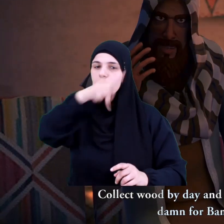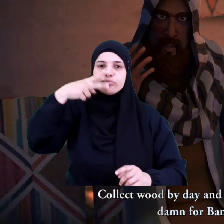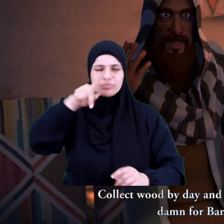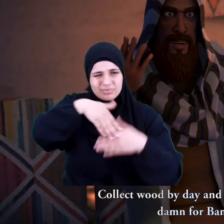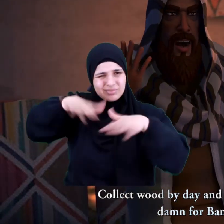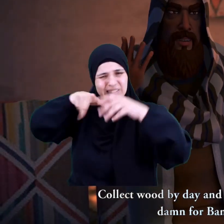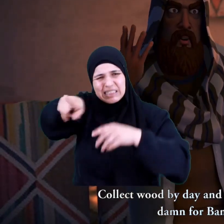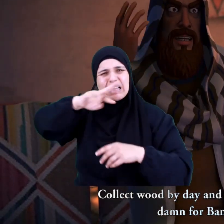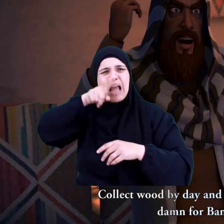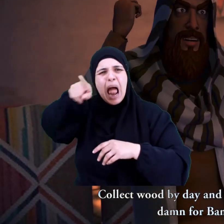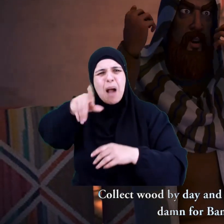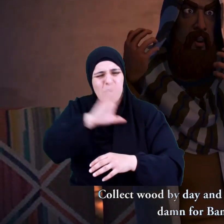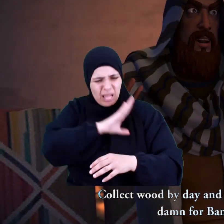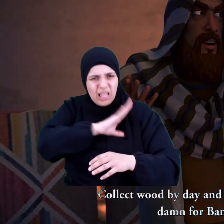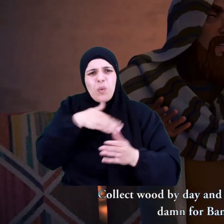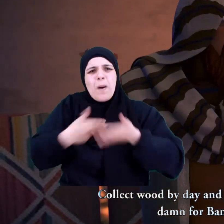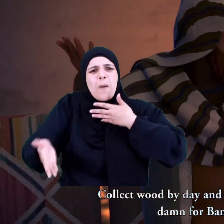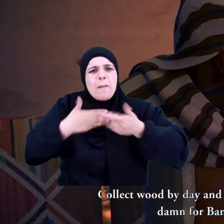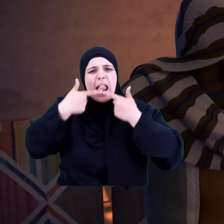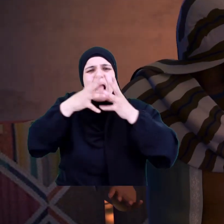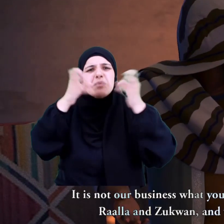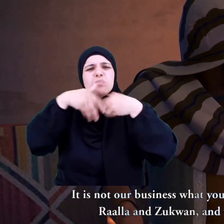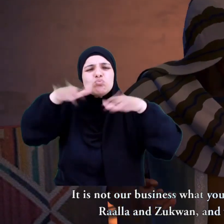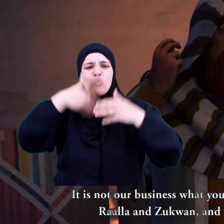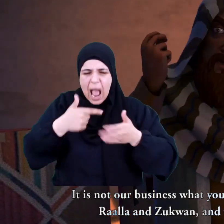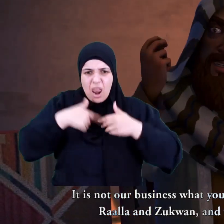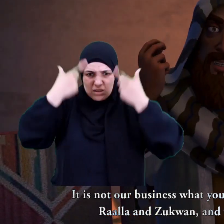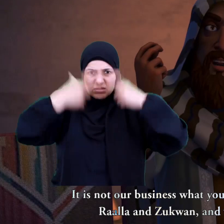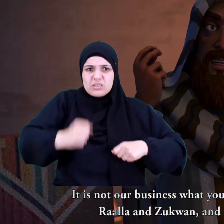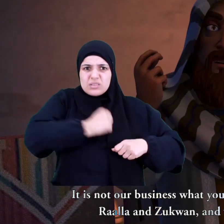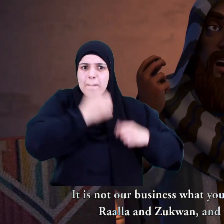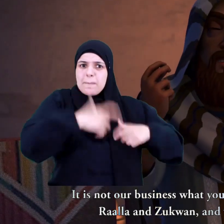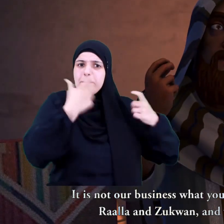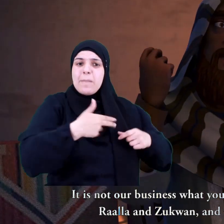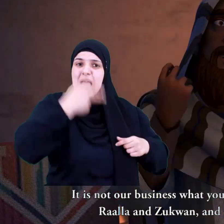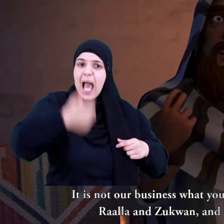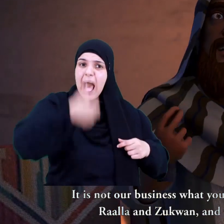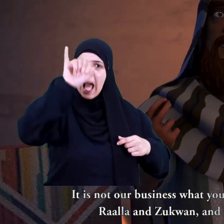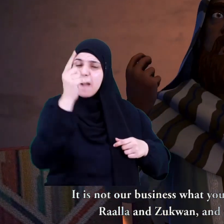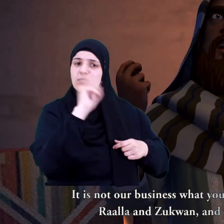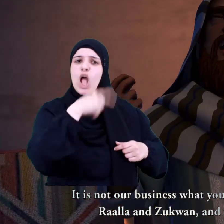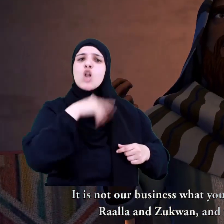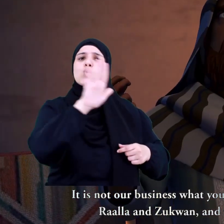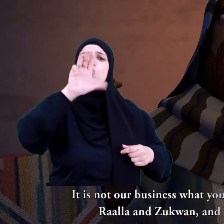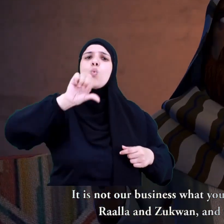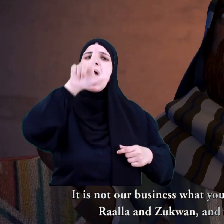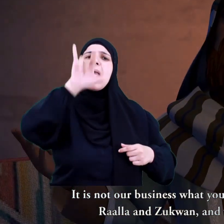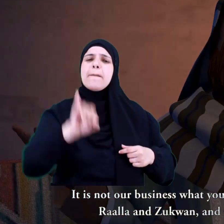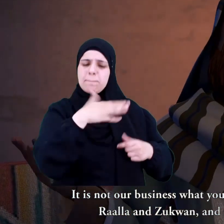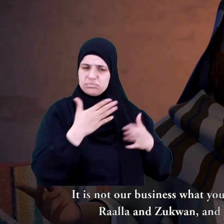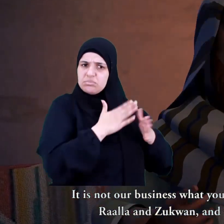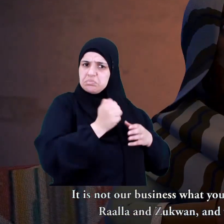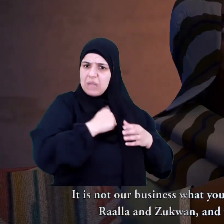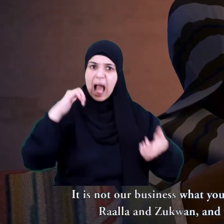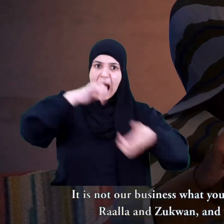وما شأننا نحن بما تقوله يا رجل؟ نحن من بني سليم، من عصية ورعل